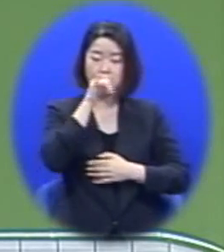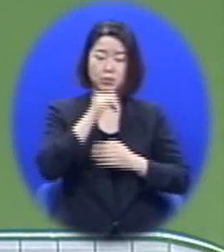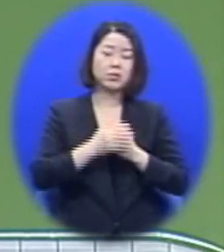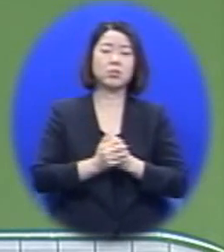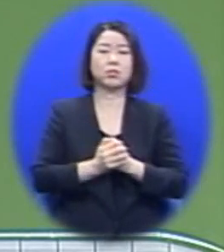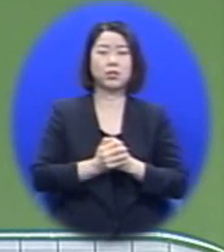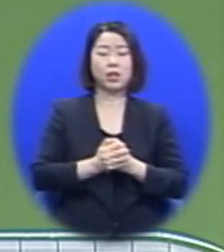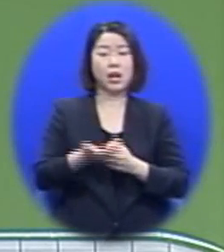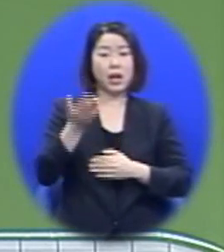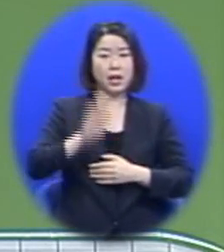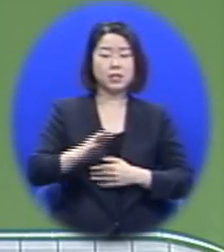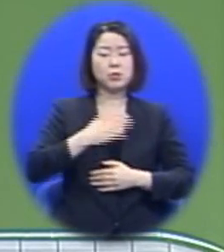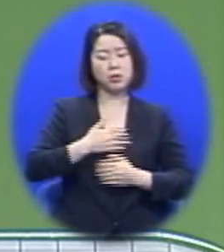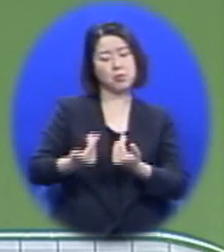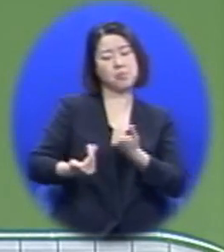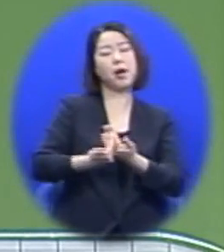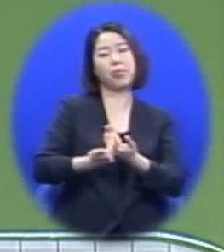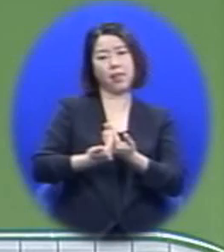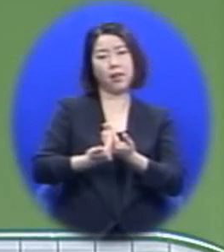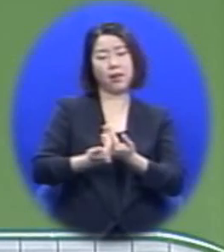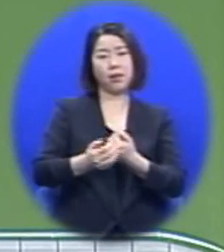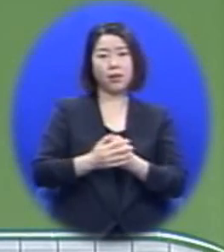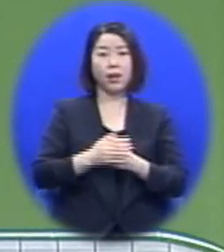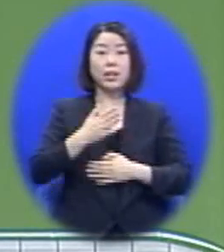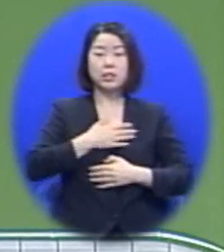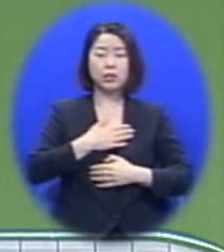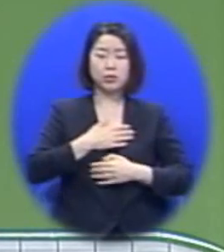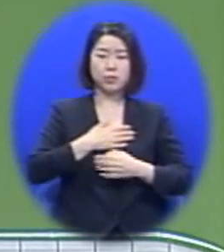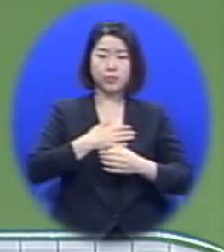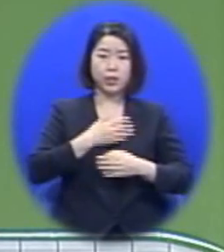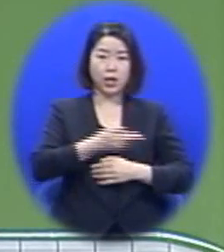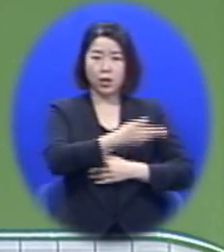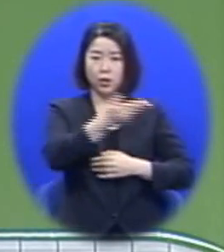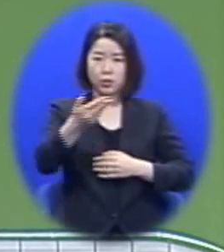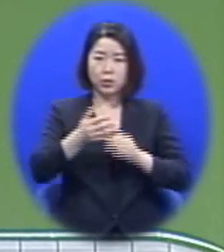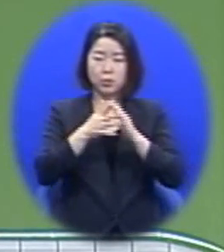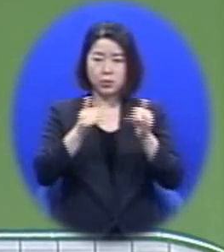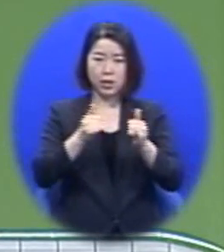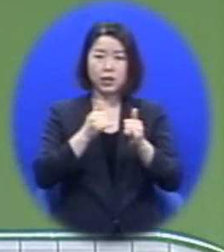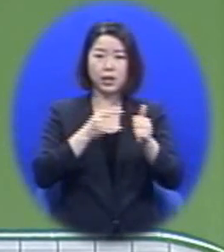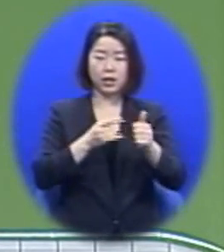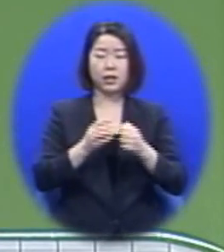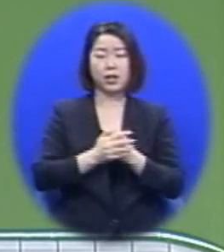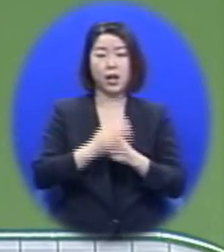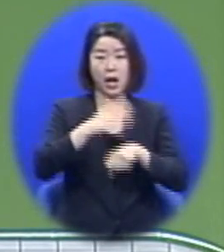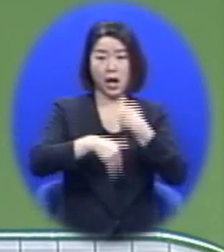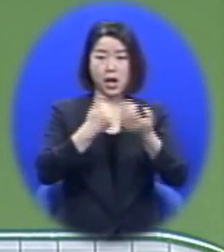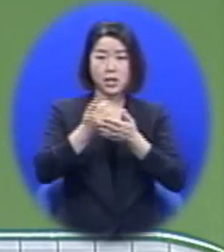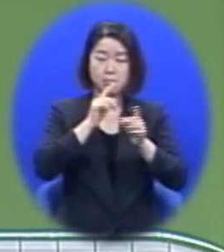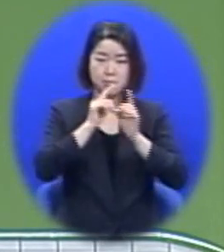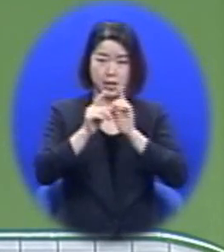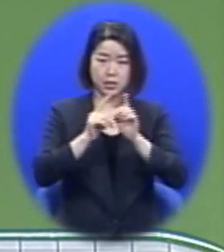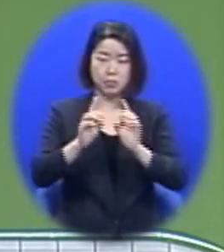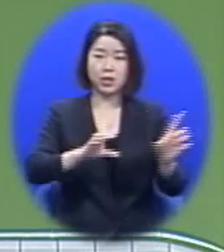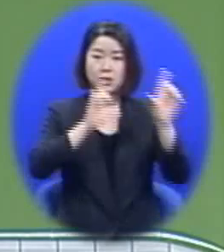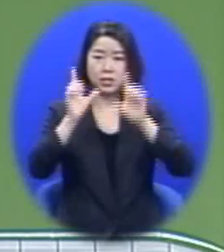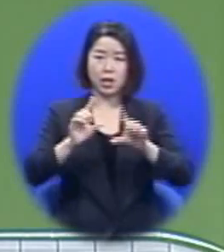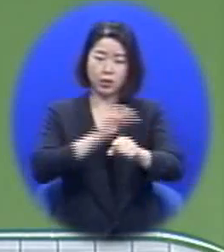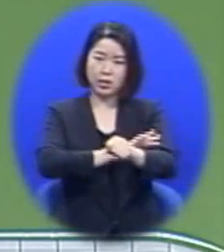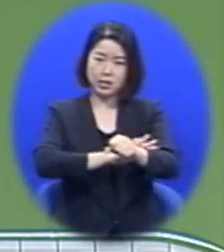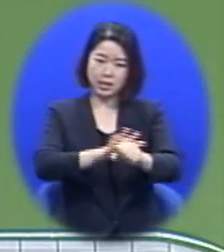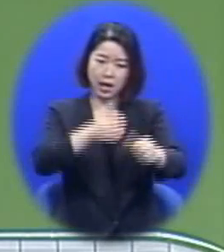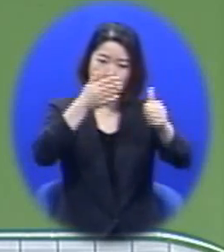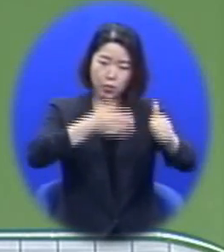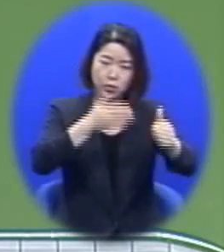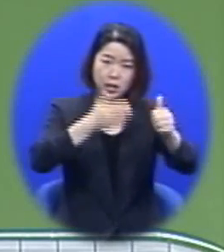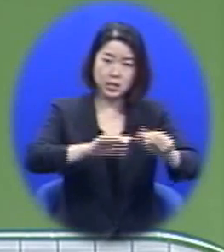저는 정반대예요. 저는 교우 여러분들에게 하나님의 말씀대로 살라고 제대로 권하지 못하는 것